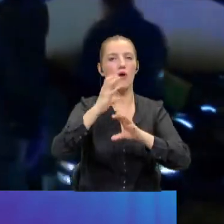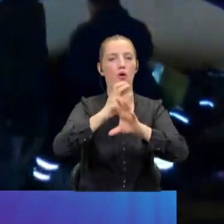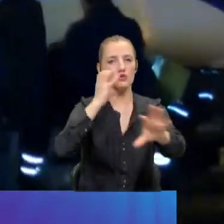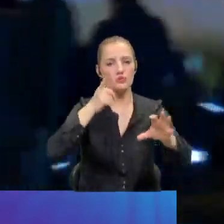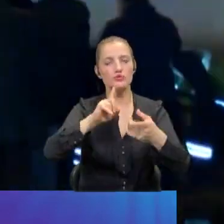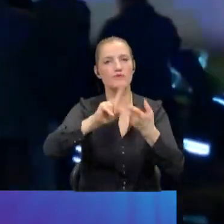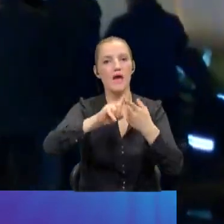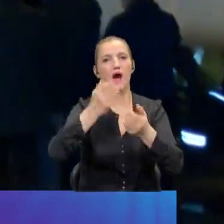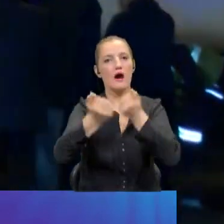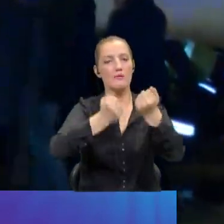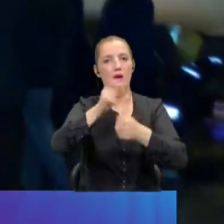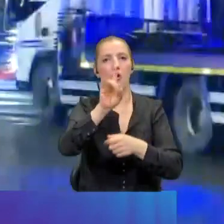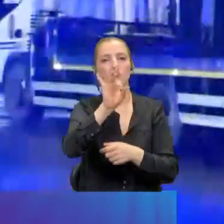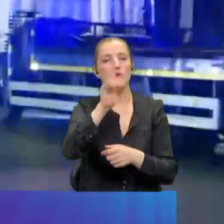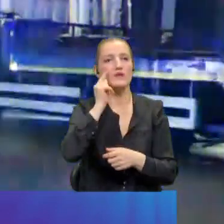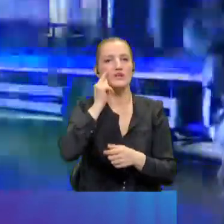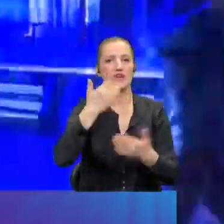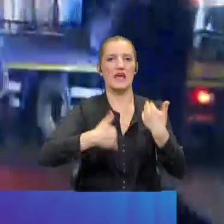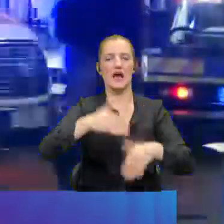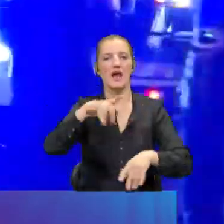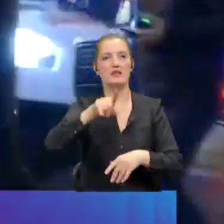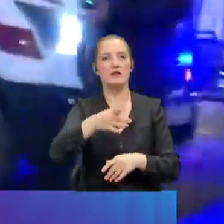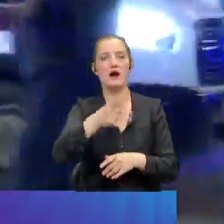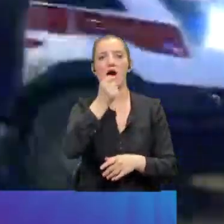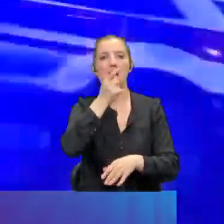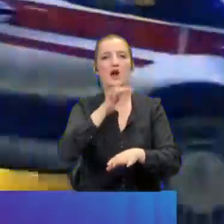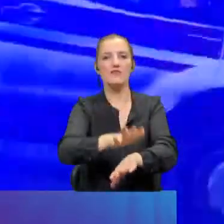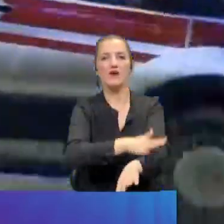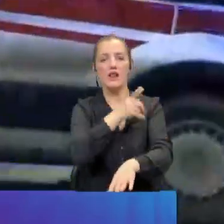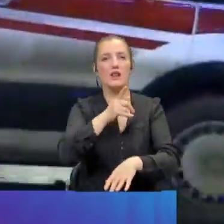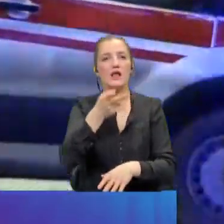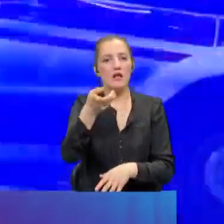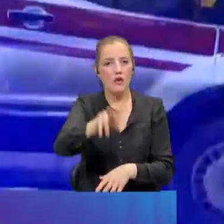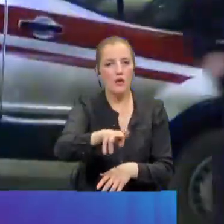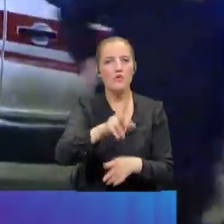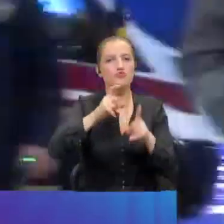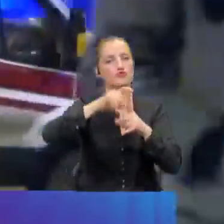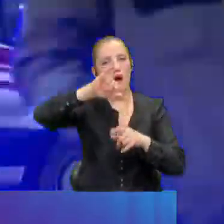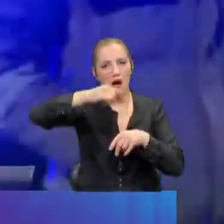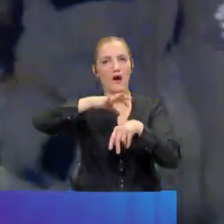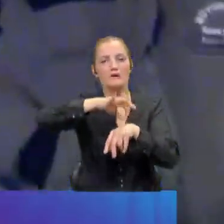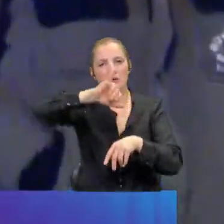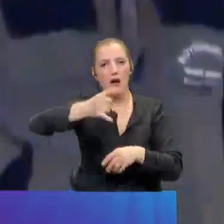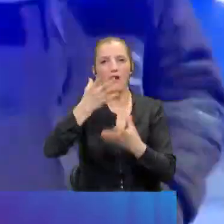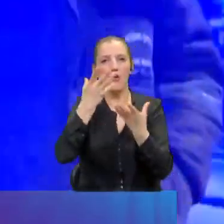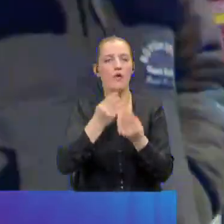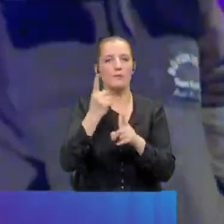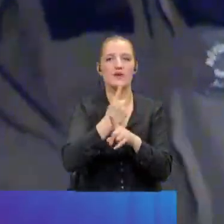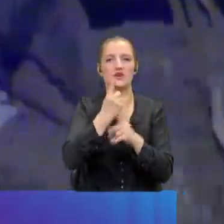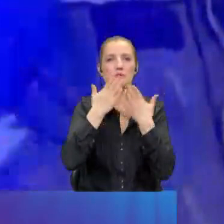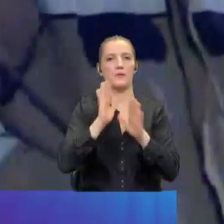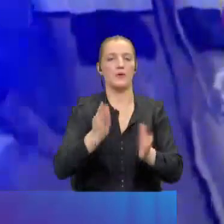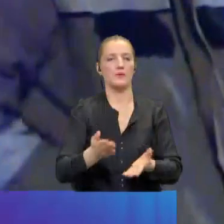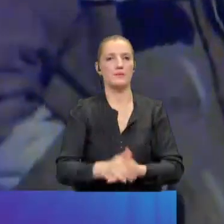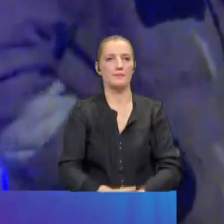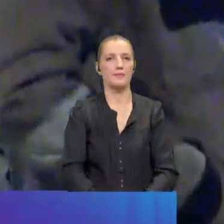ezilen otomobillerde bulunan 14 kişi yaralandı Ankara valiliği can kaybı ya da Durumu ağır dili olmadığını açıkladı